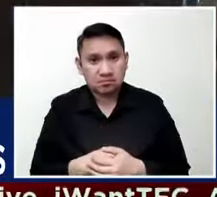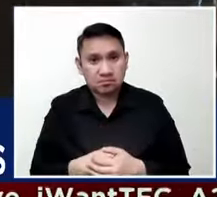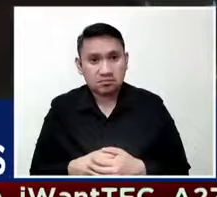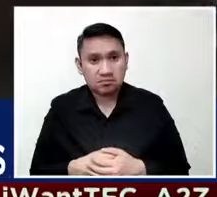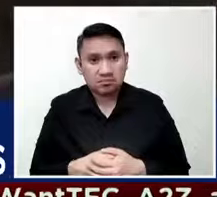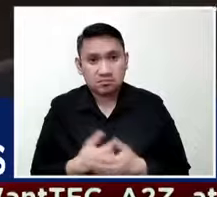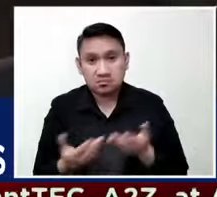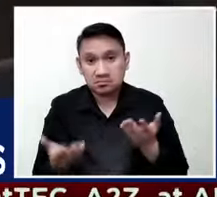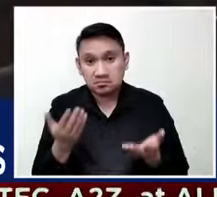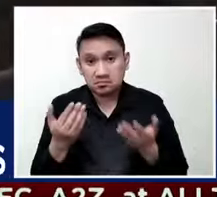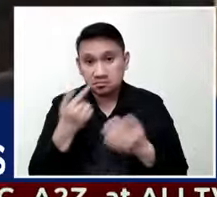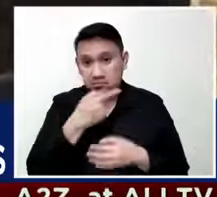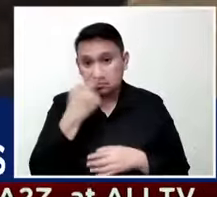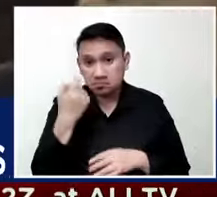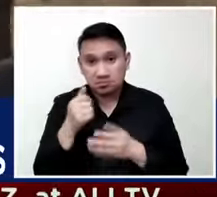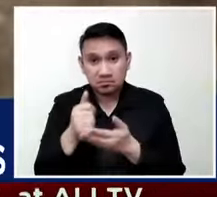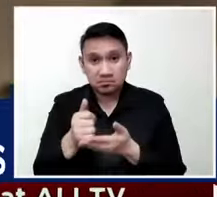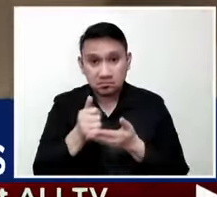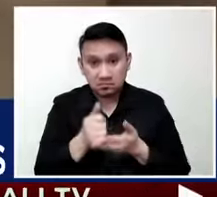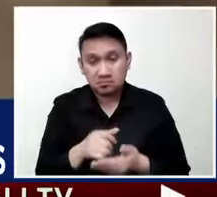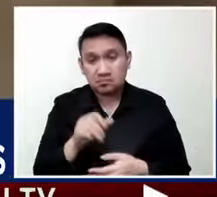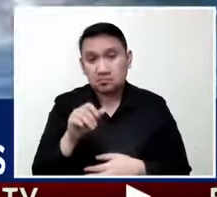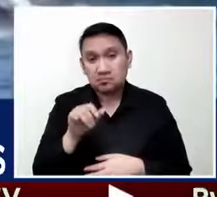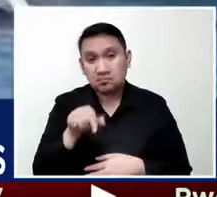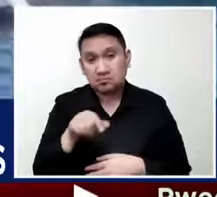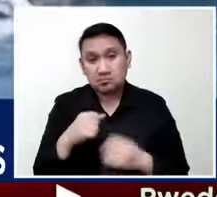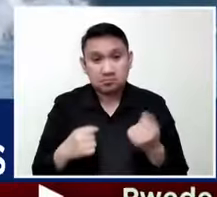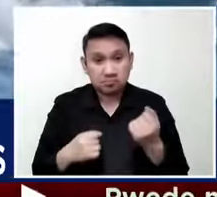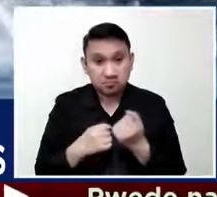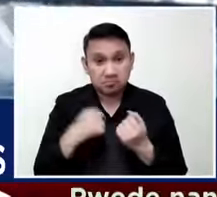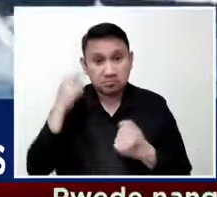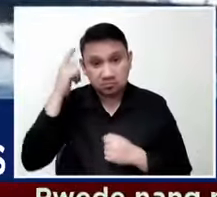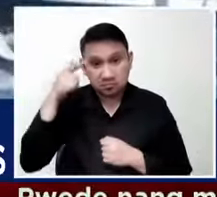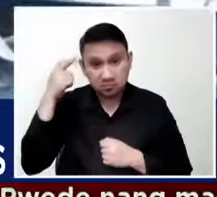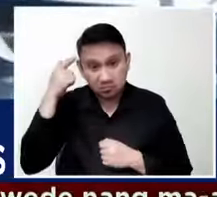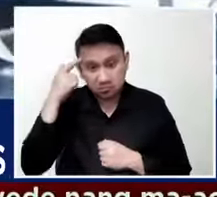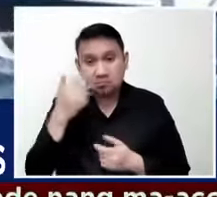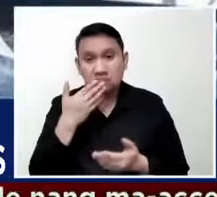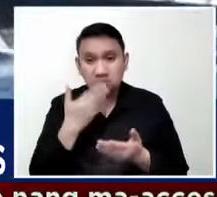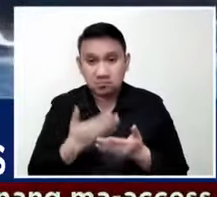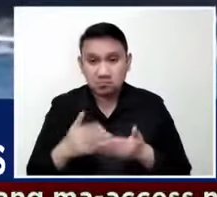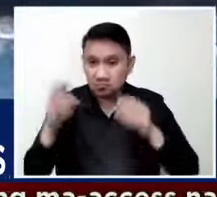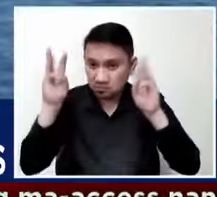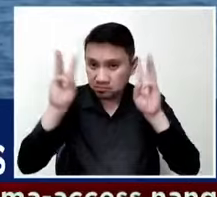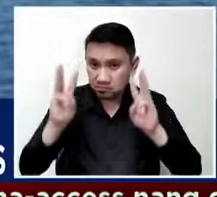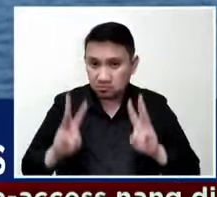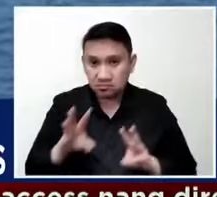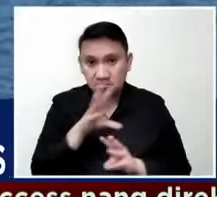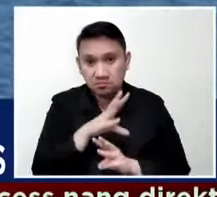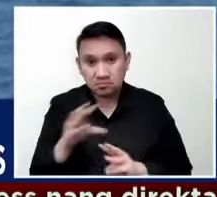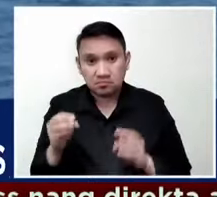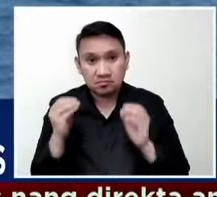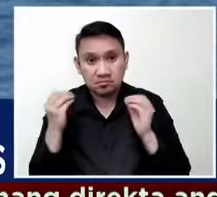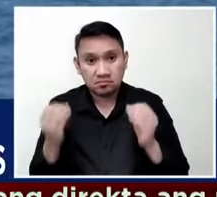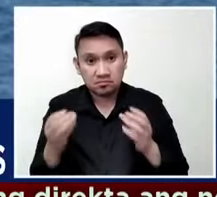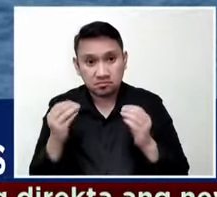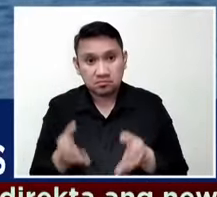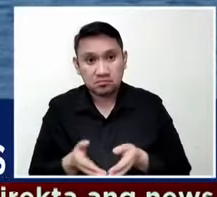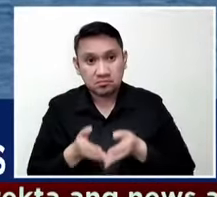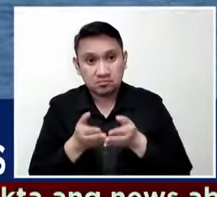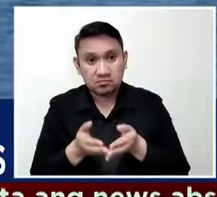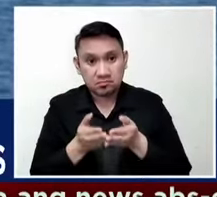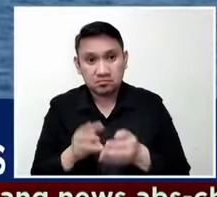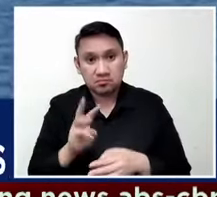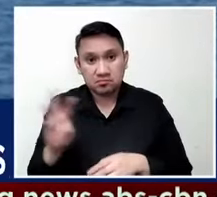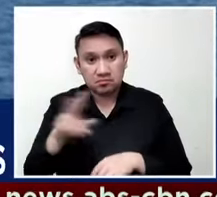Posible anilang nakatulong ang mga ayuda ng pamahalaan, magandang panahon at ang pagdami ng mga fishing boats sa West Philippine